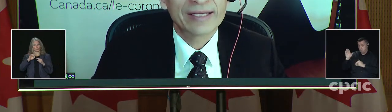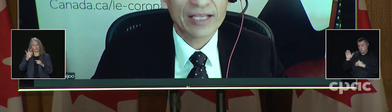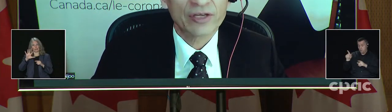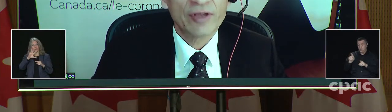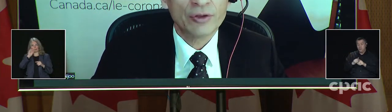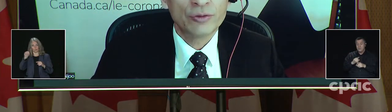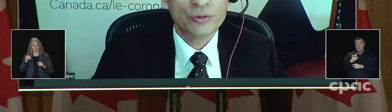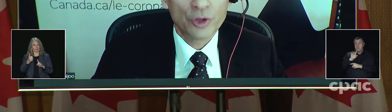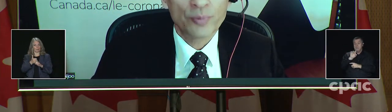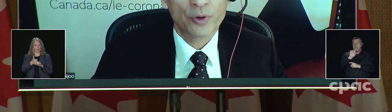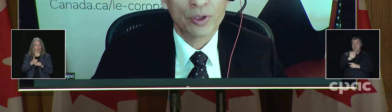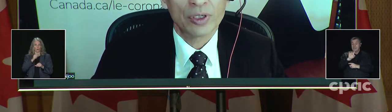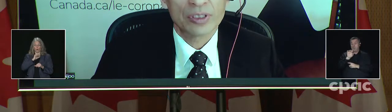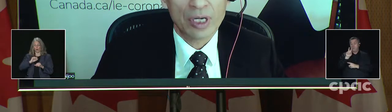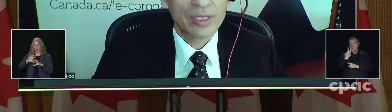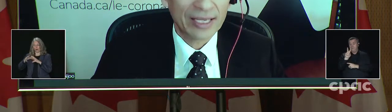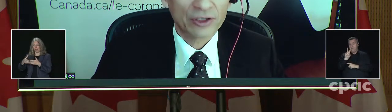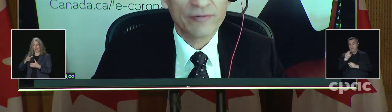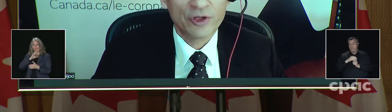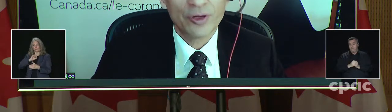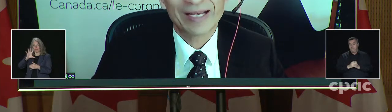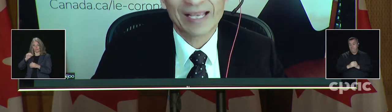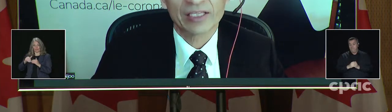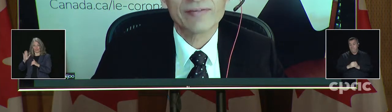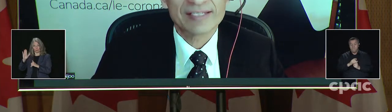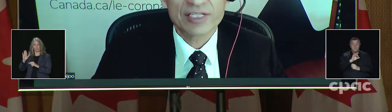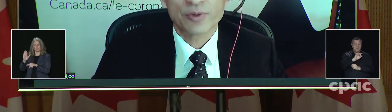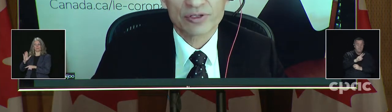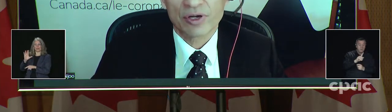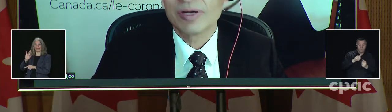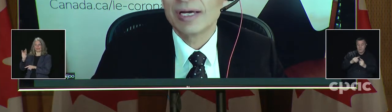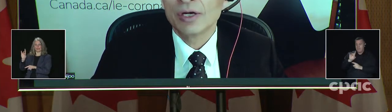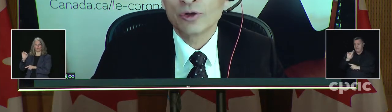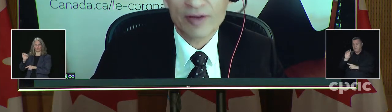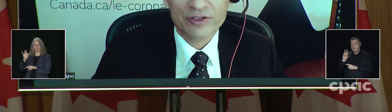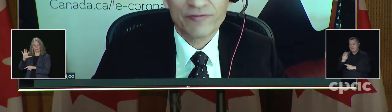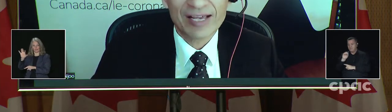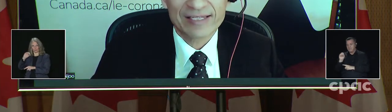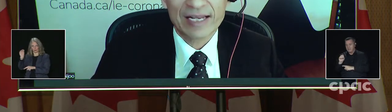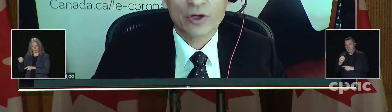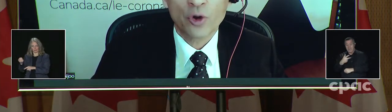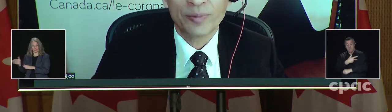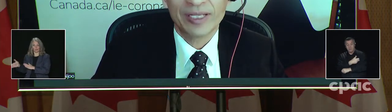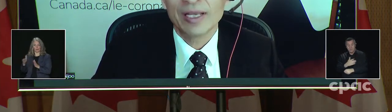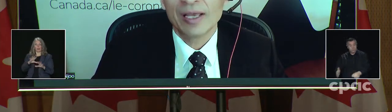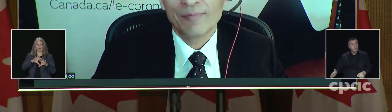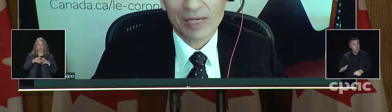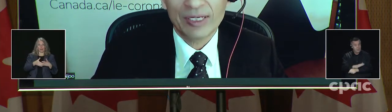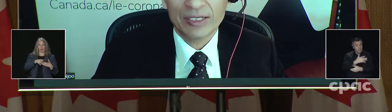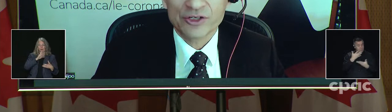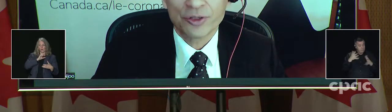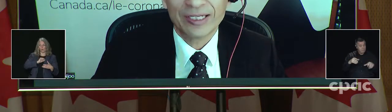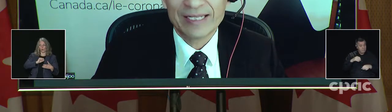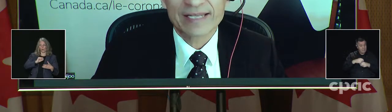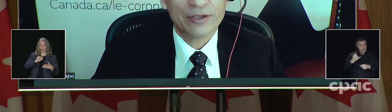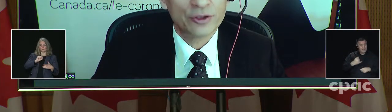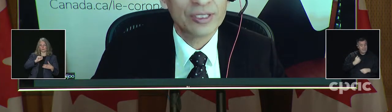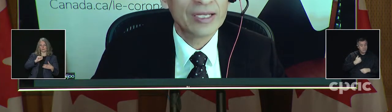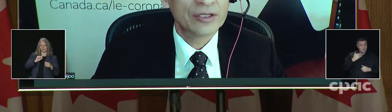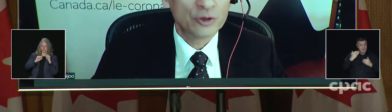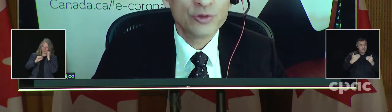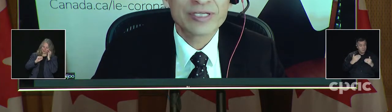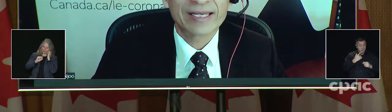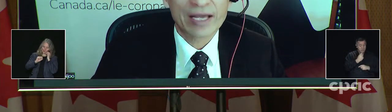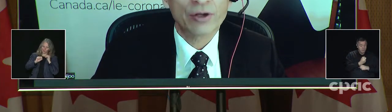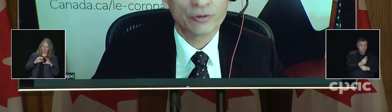et de 82 à 86 couverture vaccinale complète parmi les jeunes et les adultes